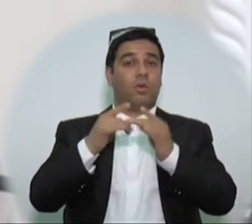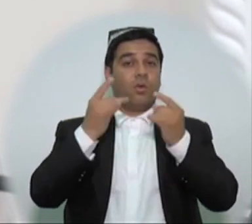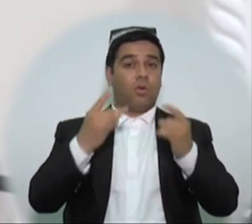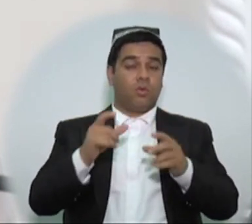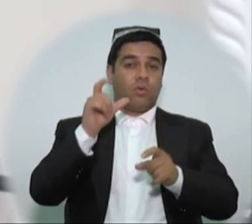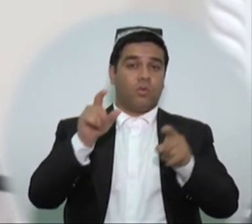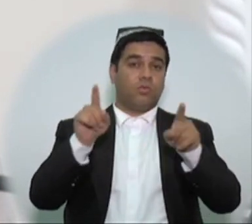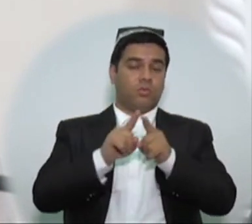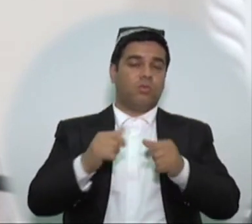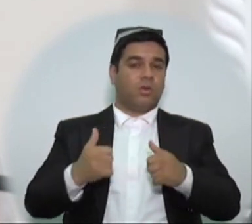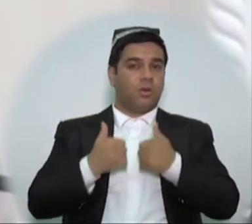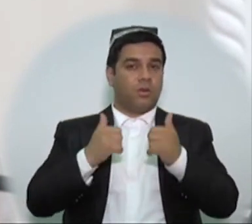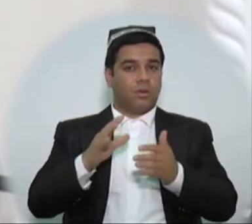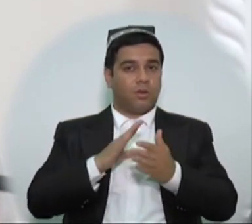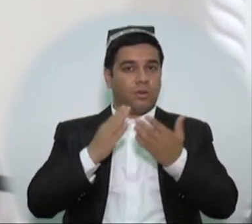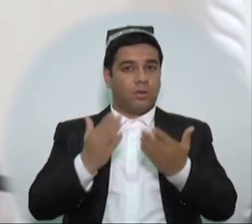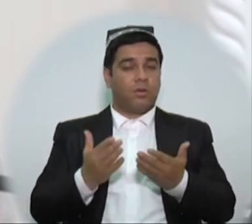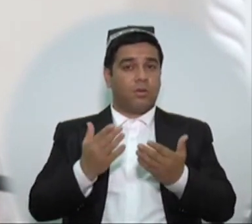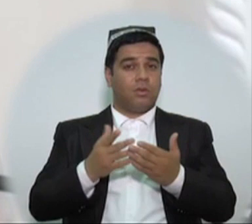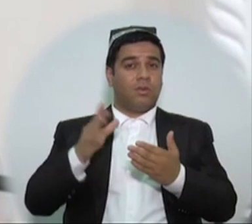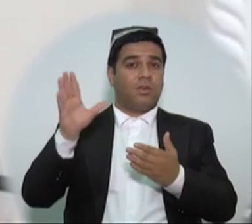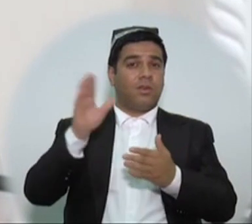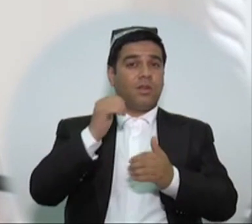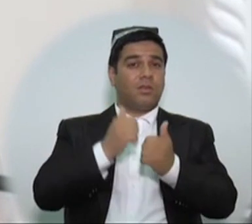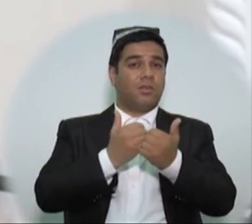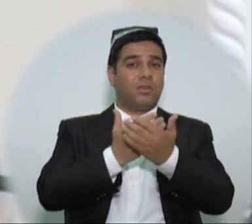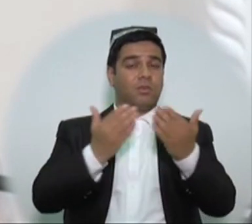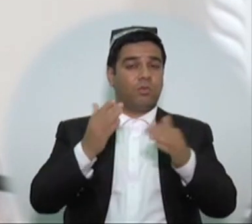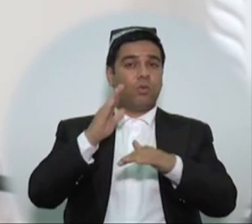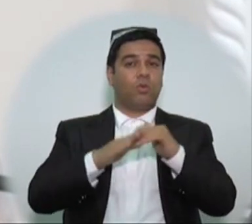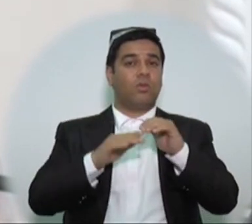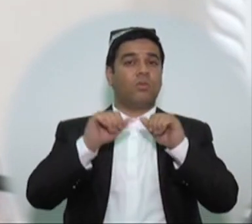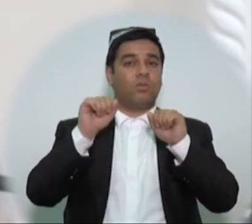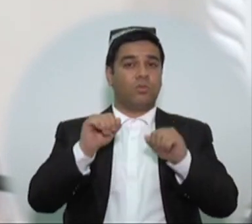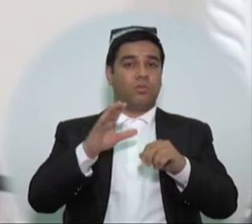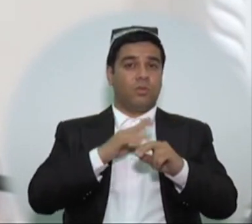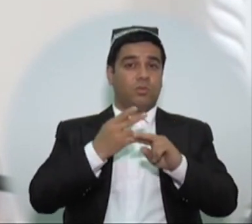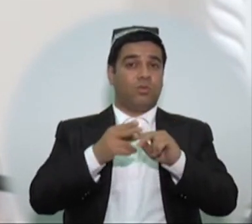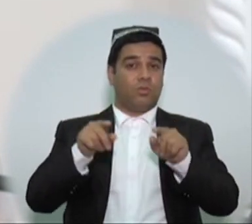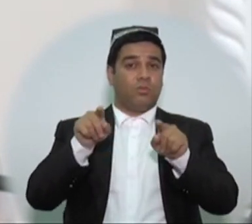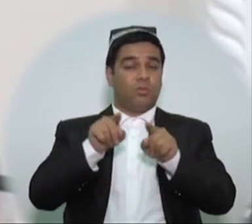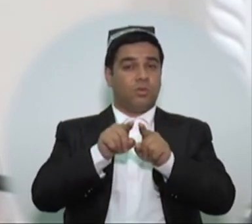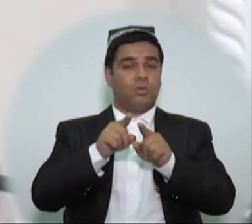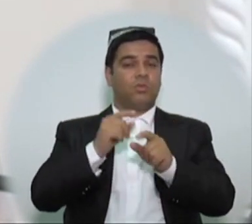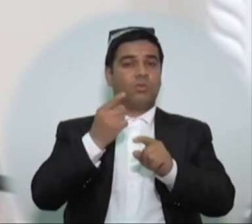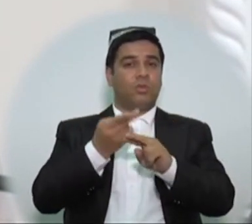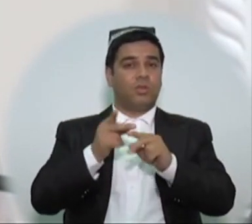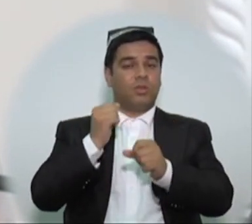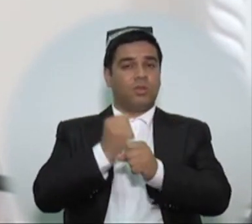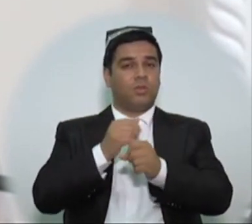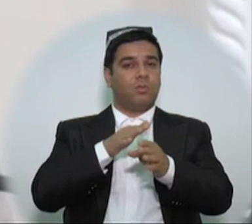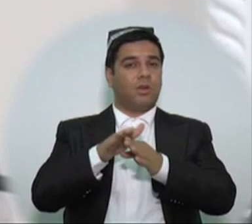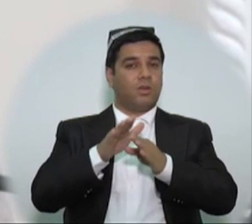xalq ham uringan. Har kim, demak, o'zining qo'lidan kelganicha bu borada özünü işlerini